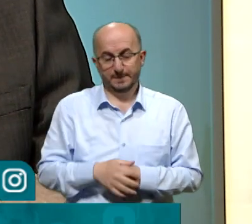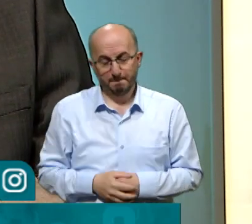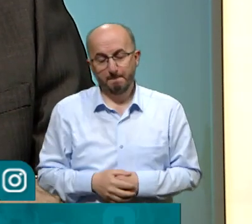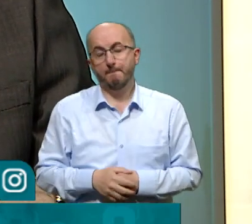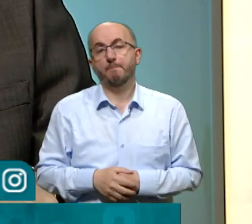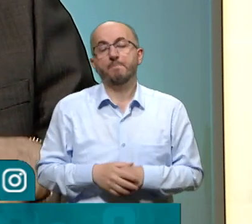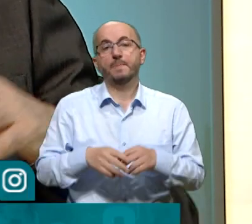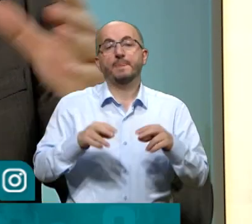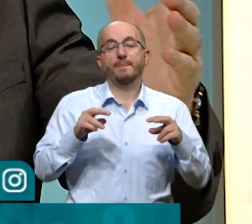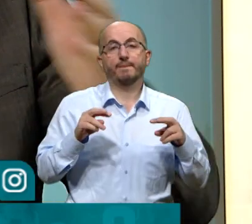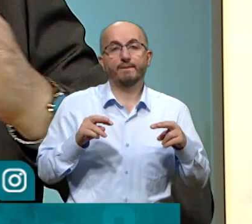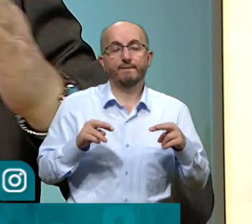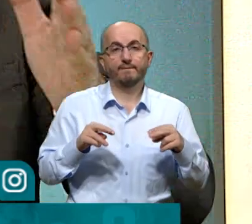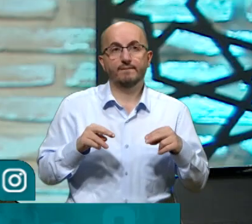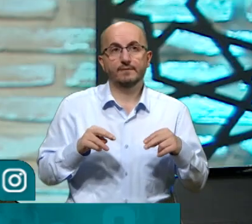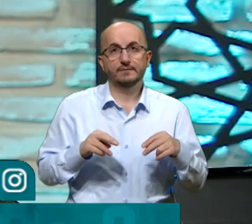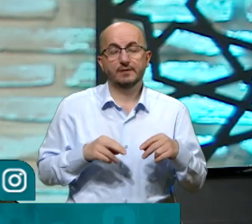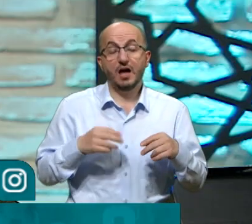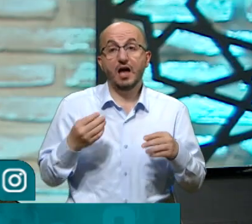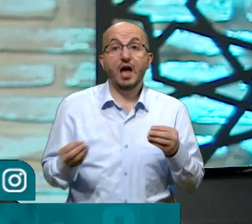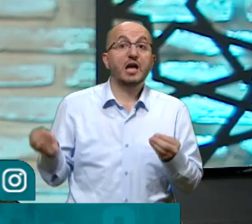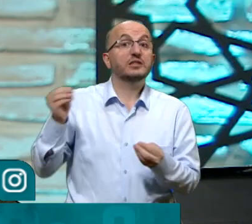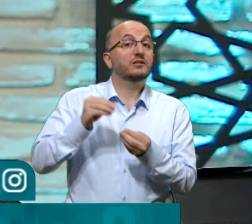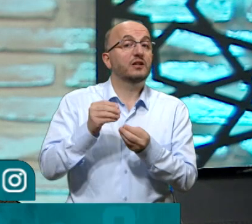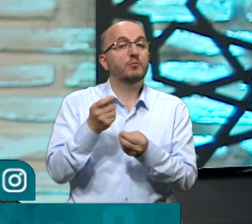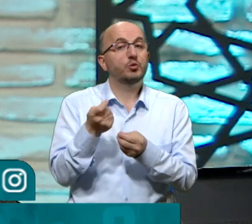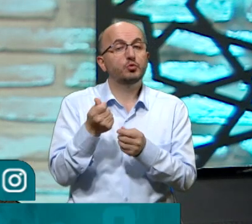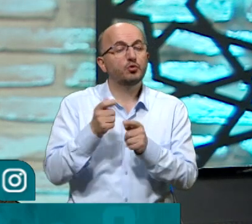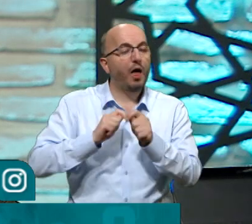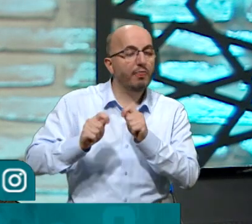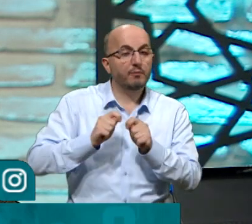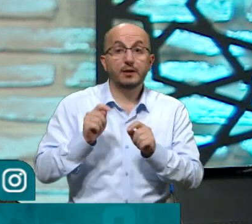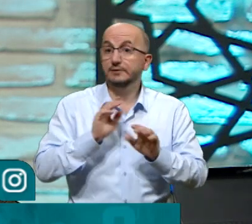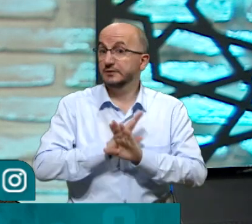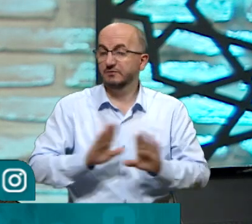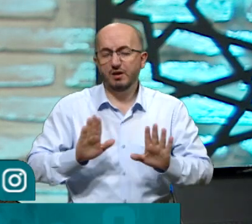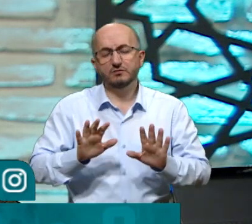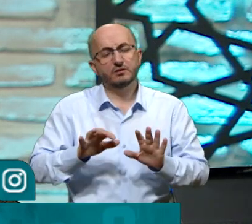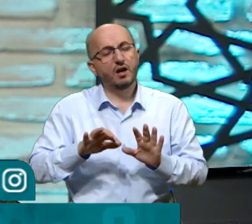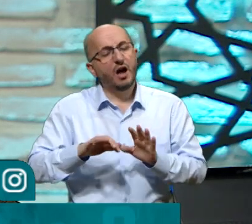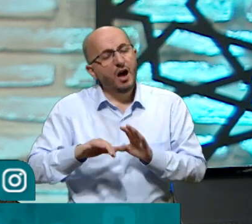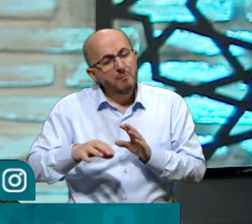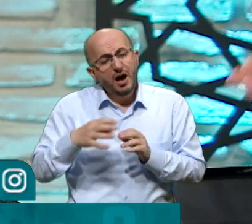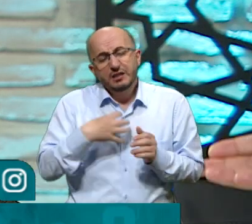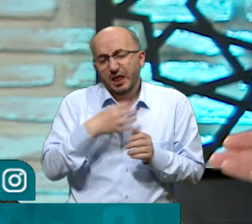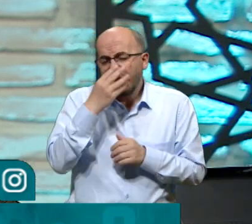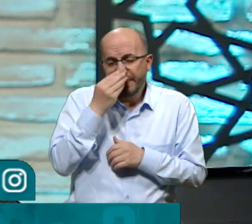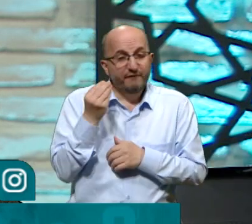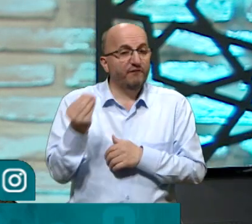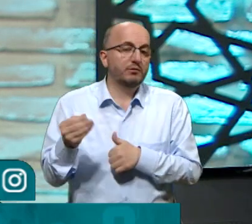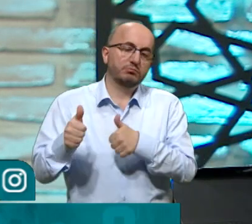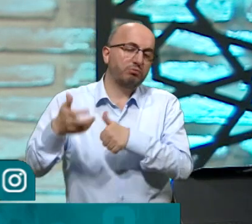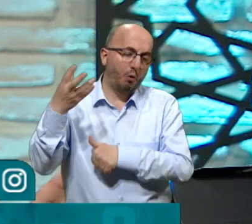Bedel de ekstra bir ve tablet antlaşmasına girmeyecek artanı verecek ama iade ederse aldır